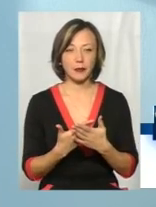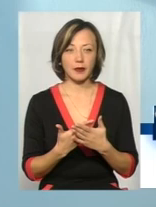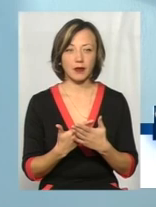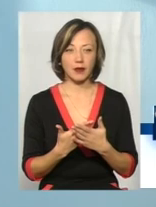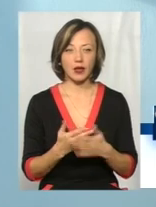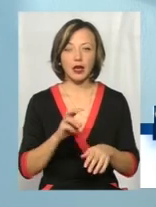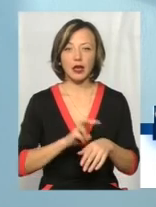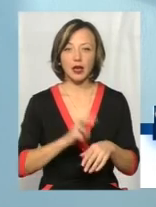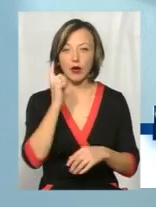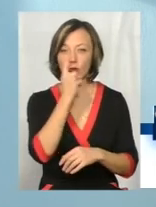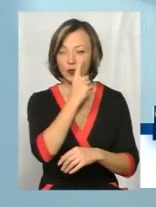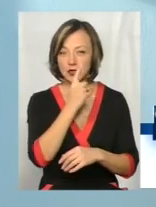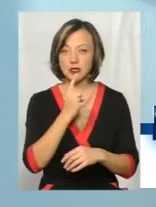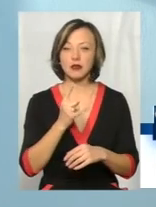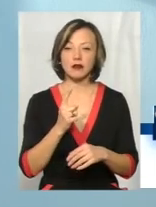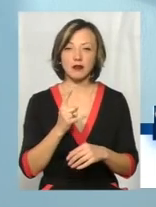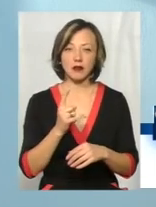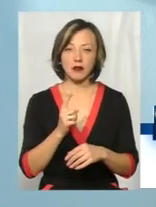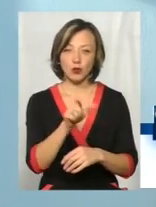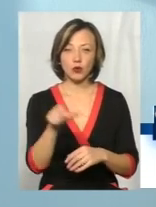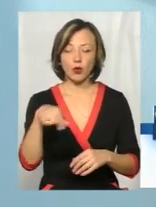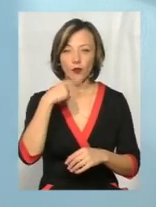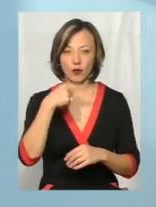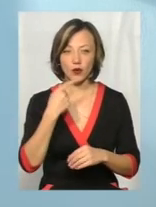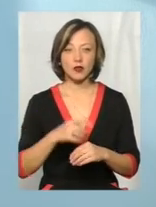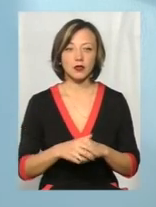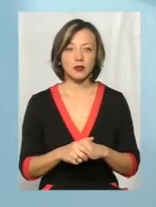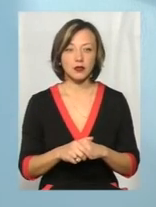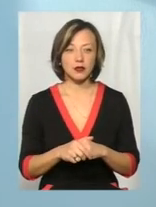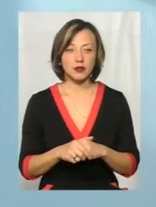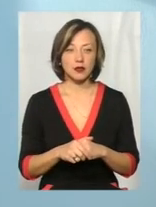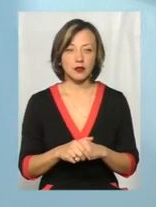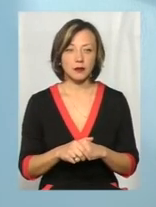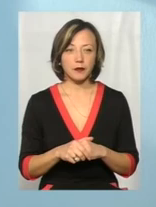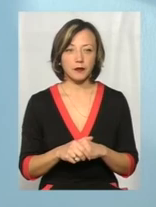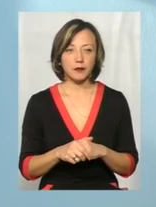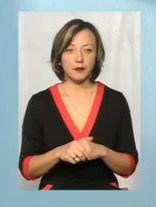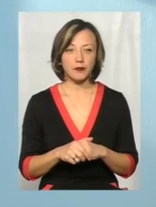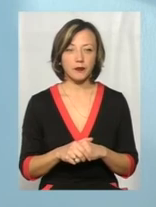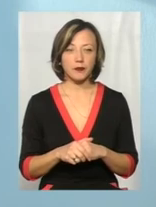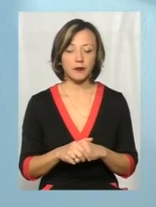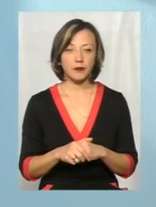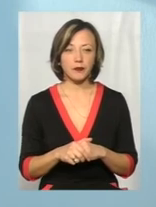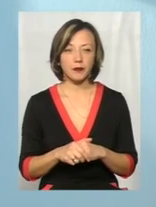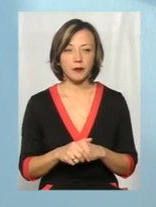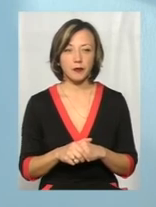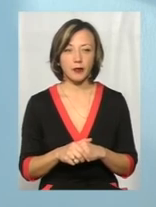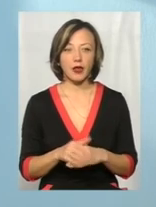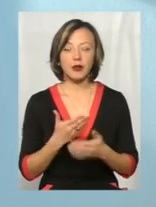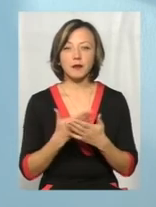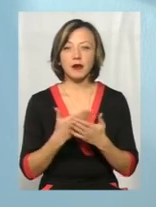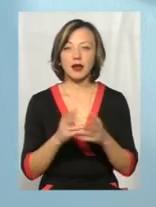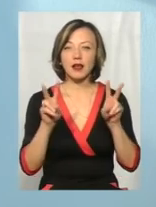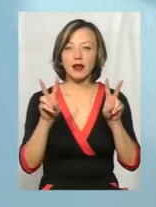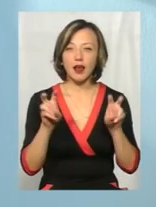лікаря-офтальмолога чи окуліста, як нас любить називати наші мешканці. Може бути, наприклад, ретинопатія – це